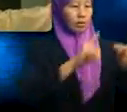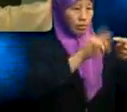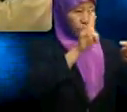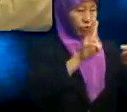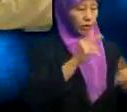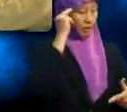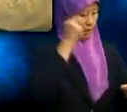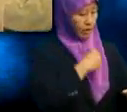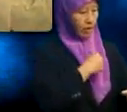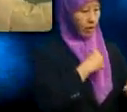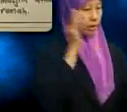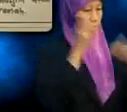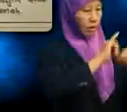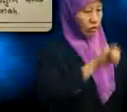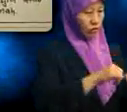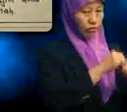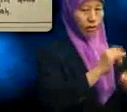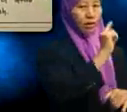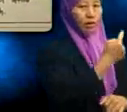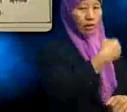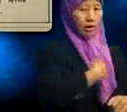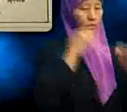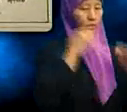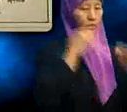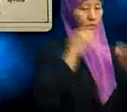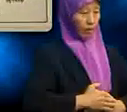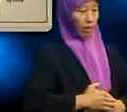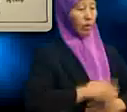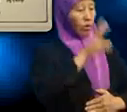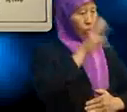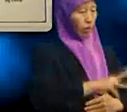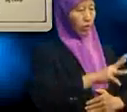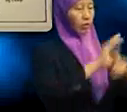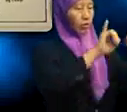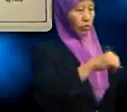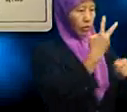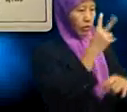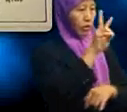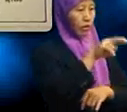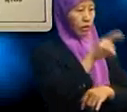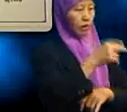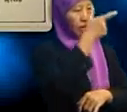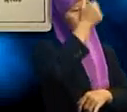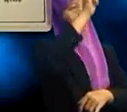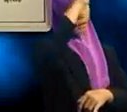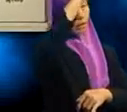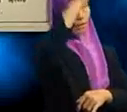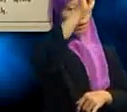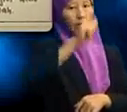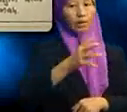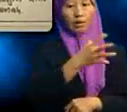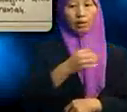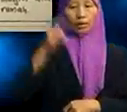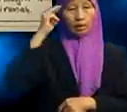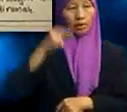segi niat. Niat solat Jumaat ialah sahaja aku sembahyang fardu Jumaat dua rakaat tunai kerana Allah Ta'ala.